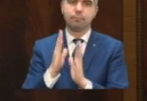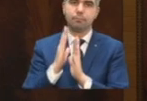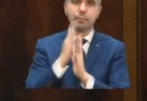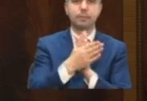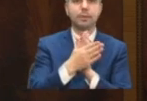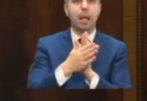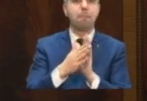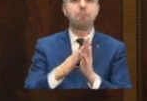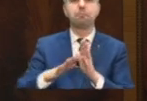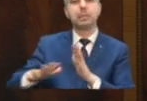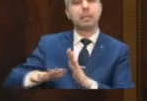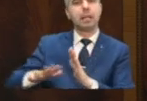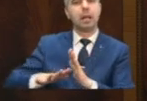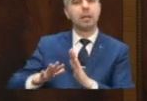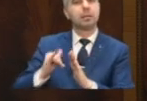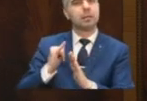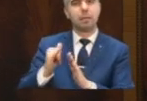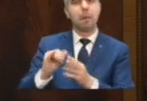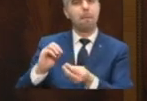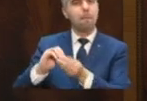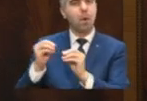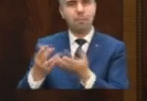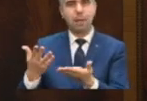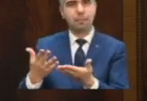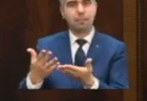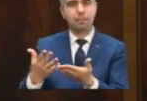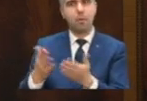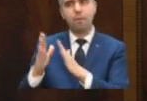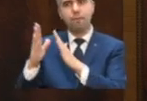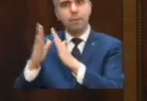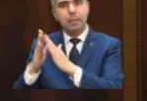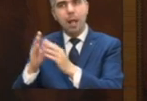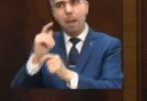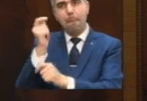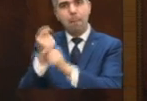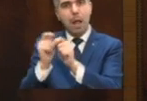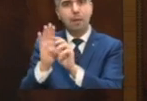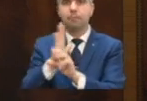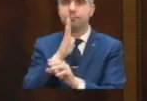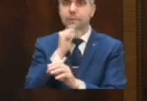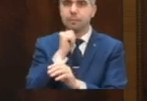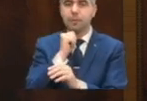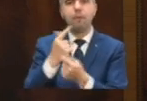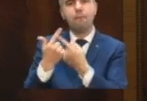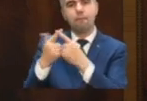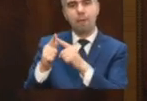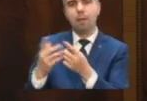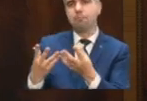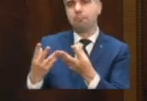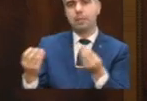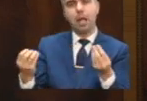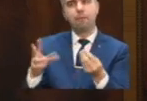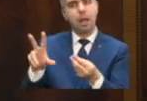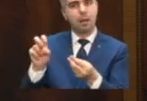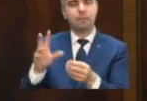حيث المشاكل المختلفة، حيث البناء العشوائي، حيث كثير من الأمور التي تعرفونها.